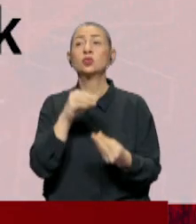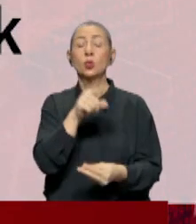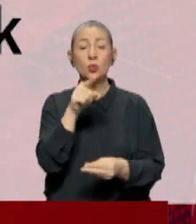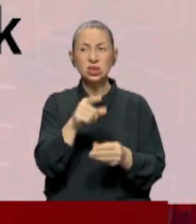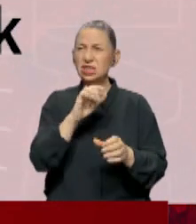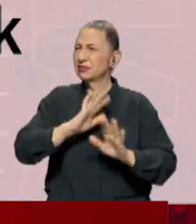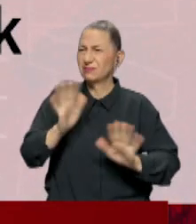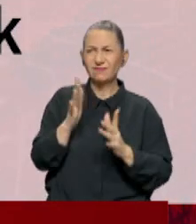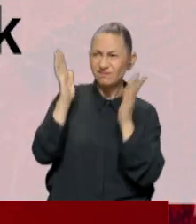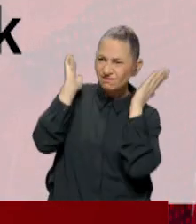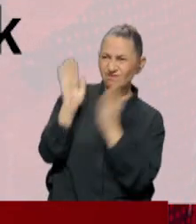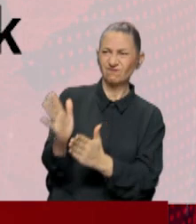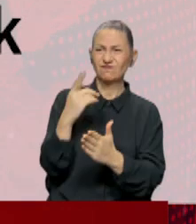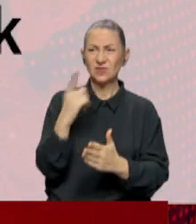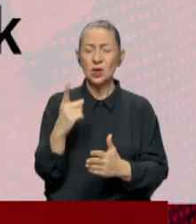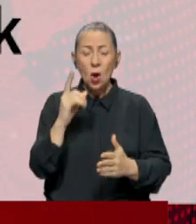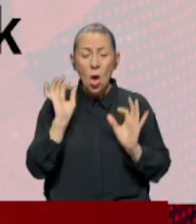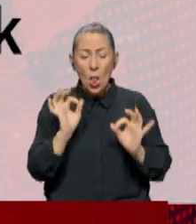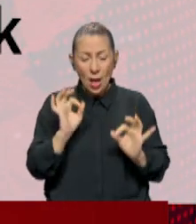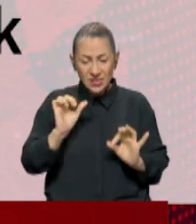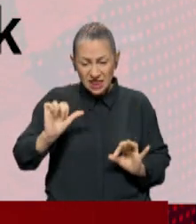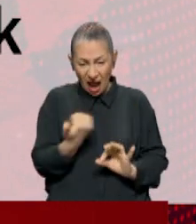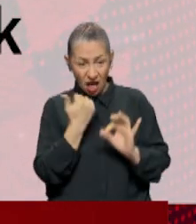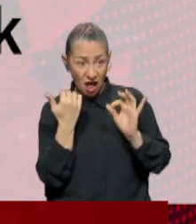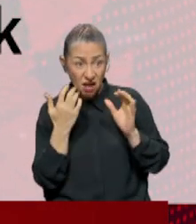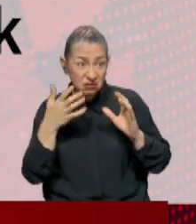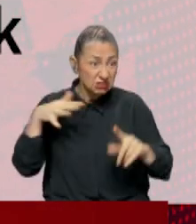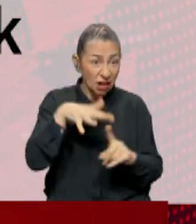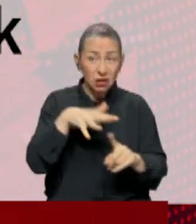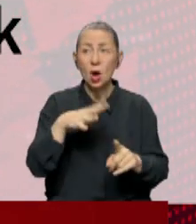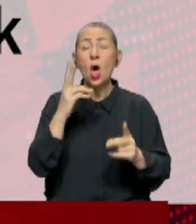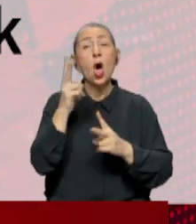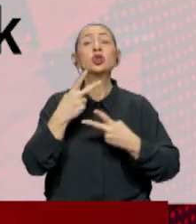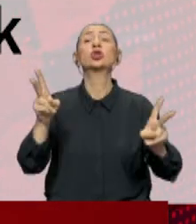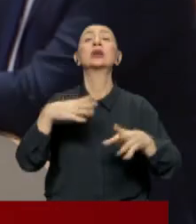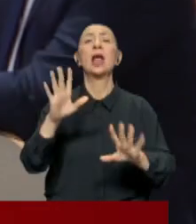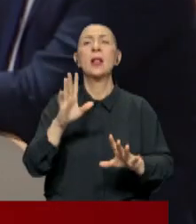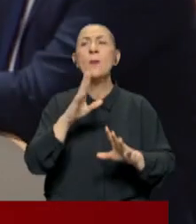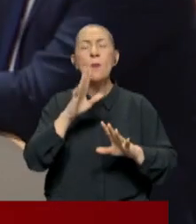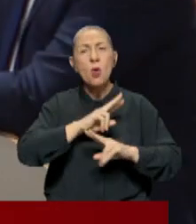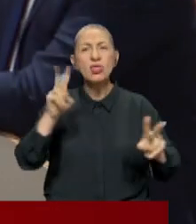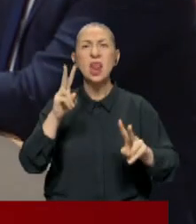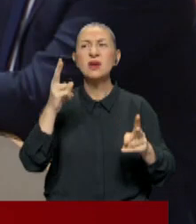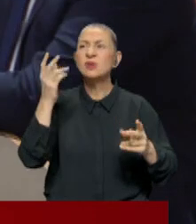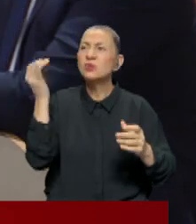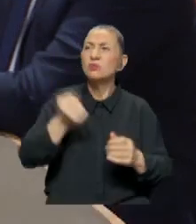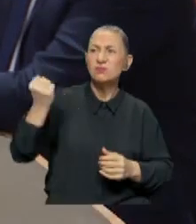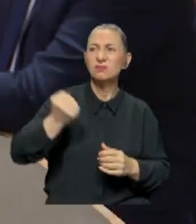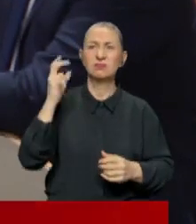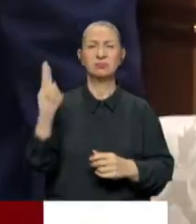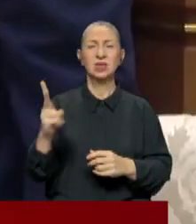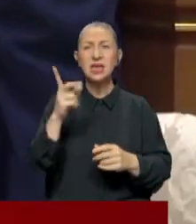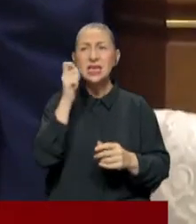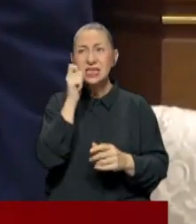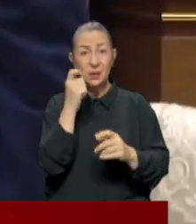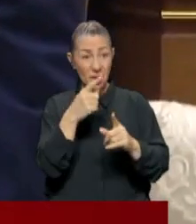Bunu şiddetle lanetliyoruz. Kutsal değerlere saldırı özgürlük değil, modern barbarlıktır. İsveç, İslam karşıtı çirkin eyleme